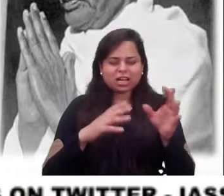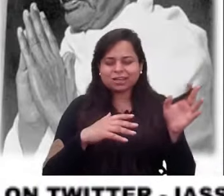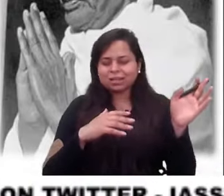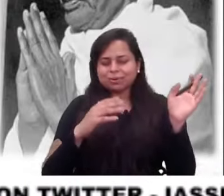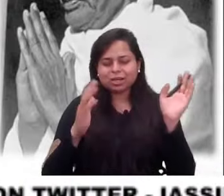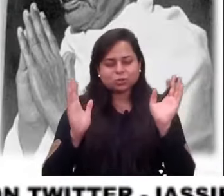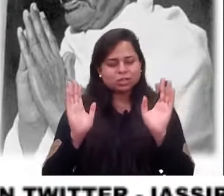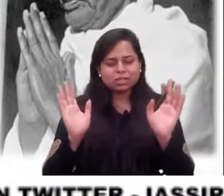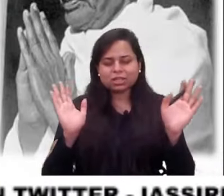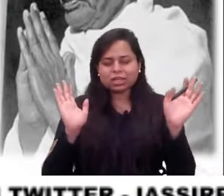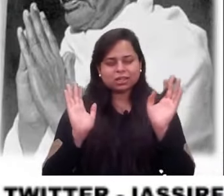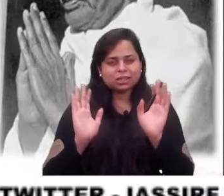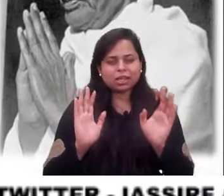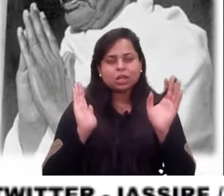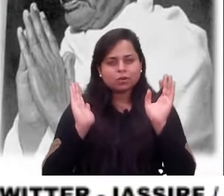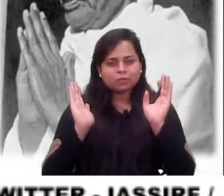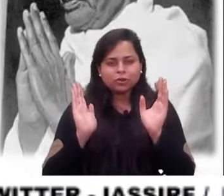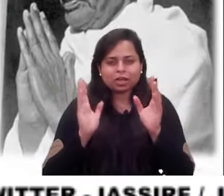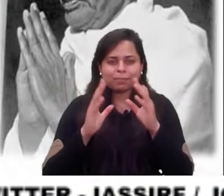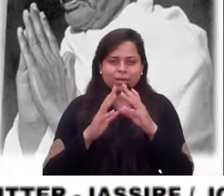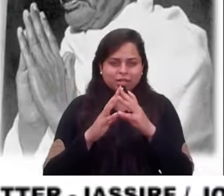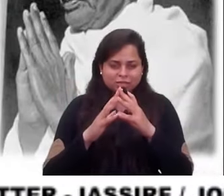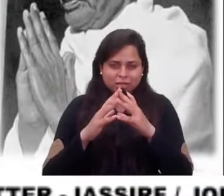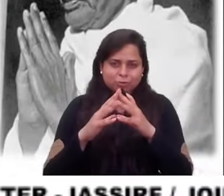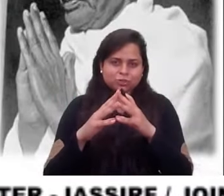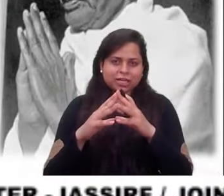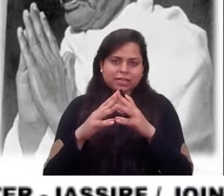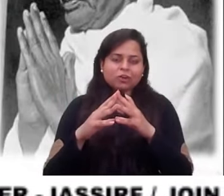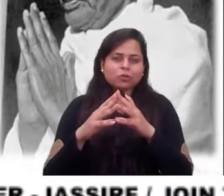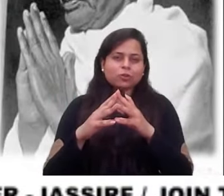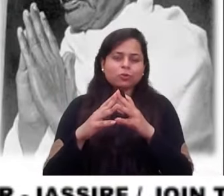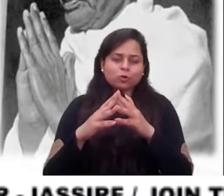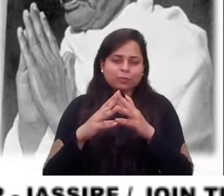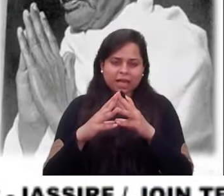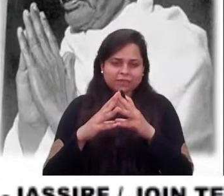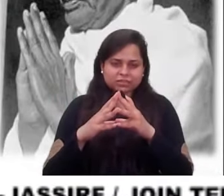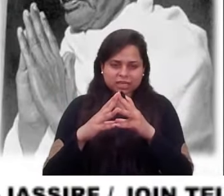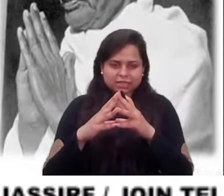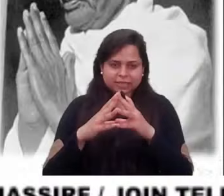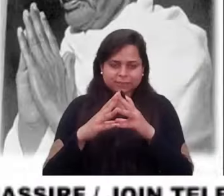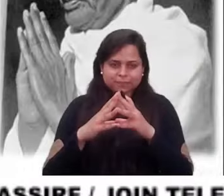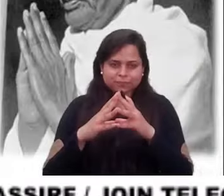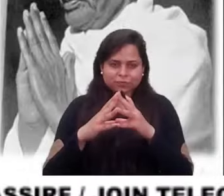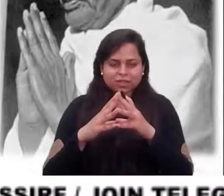इसको यहां पर उनको